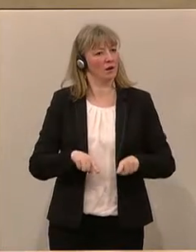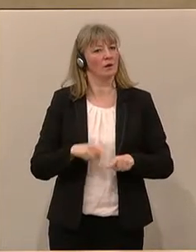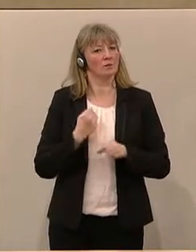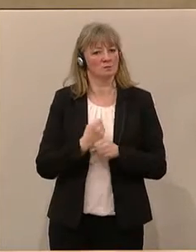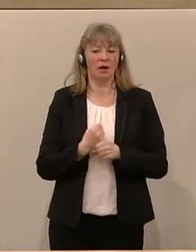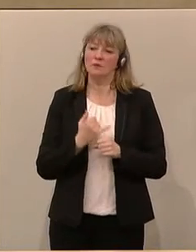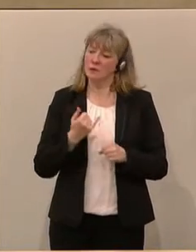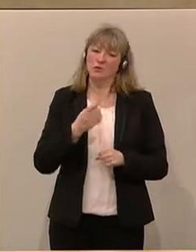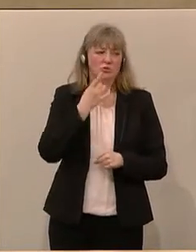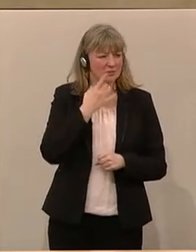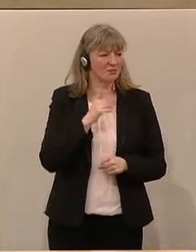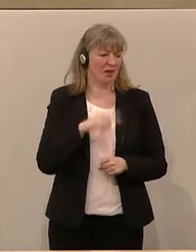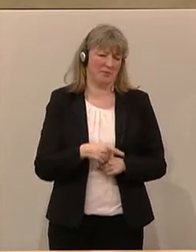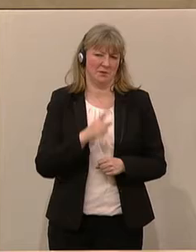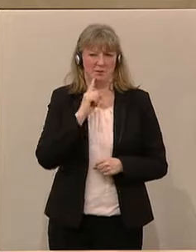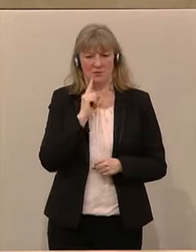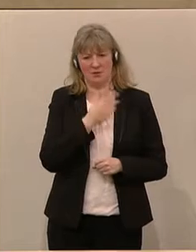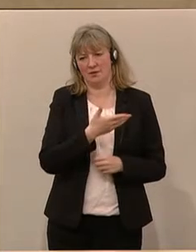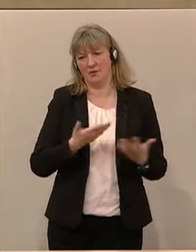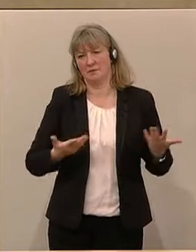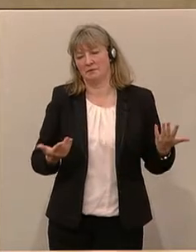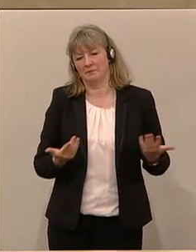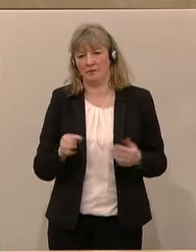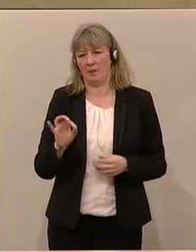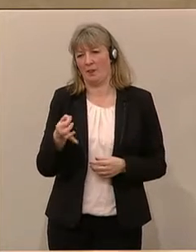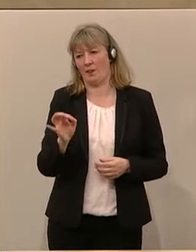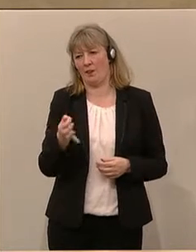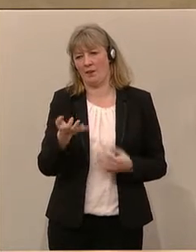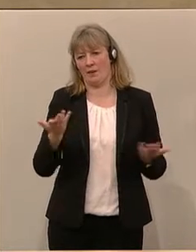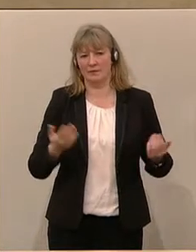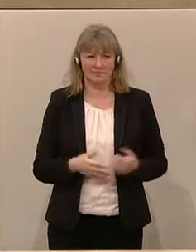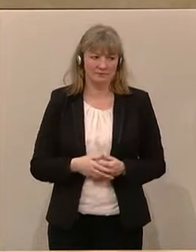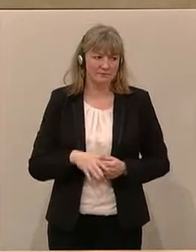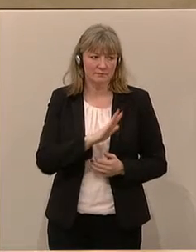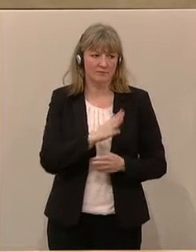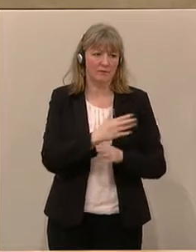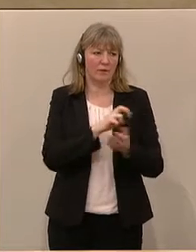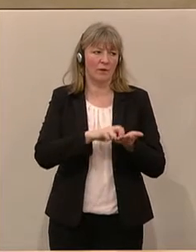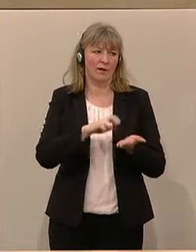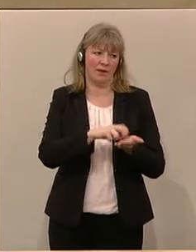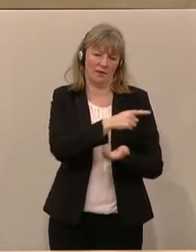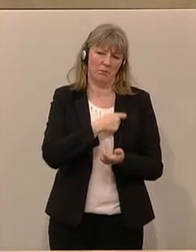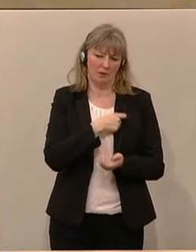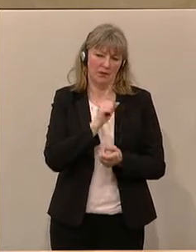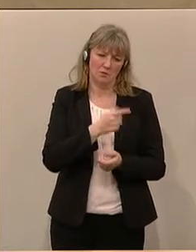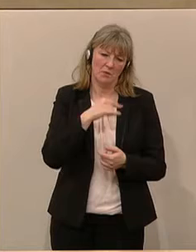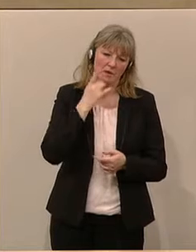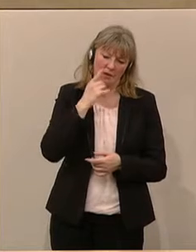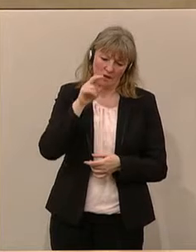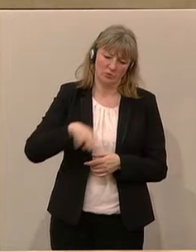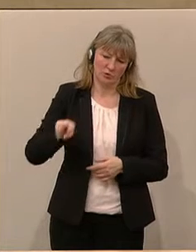glaube, es ist ein bisschen kleinlich. Und Sie sollten sich Ihre Vorgängerpartei auch ein bisschen genauer betrachten, denn